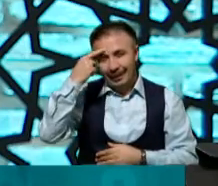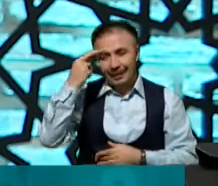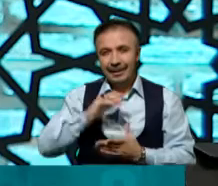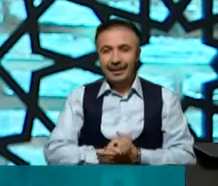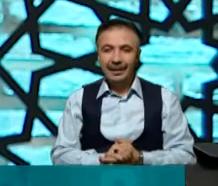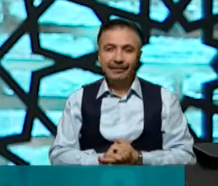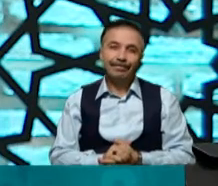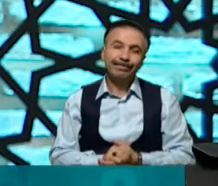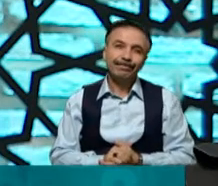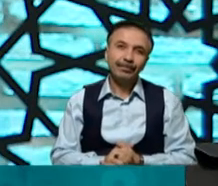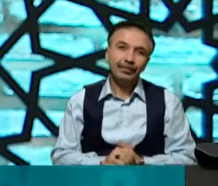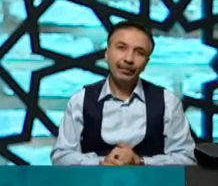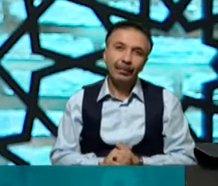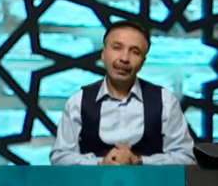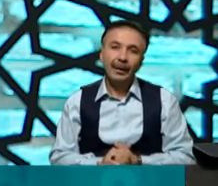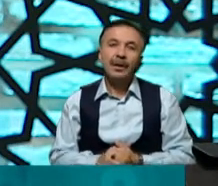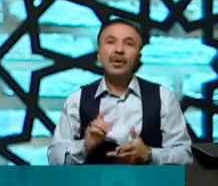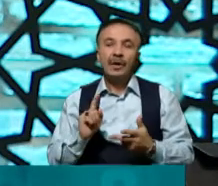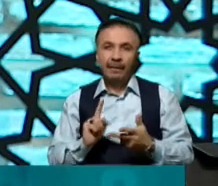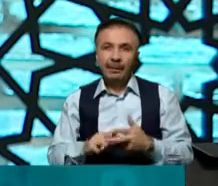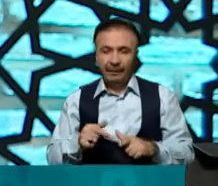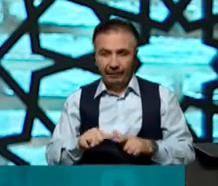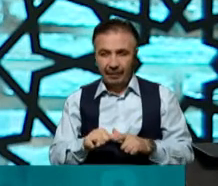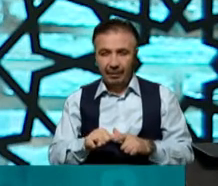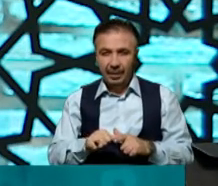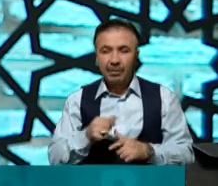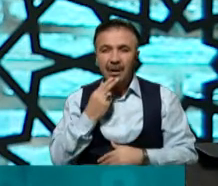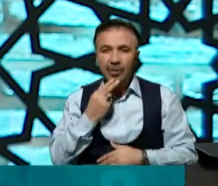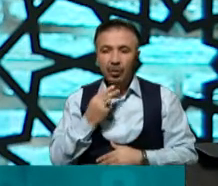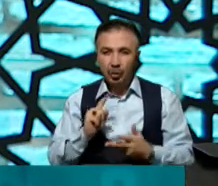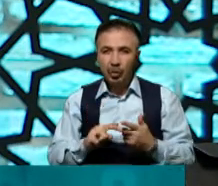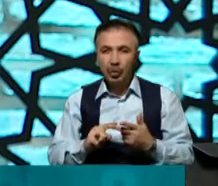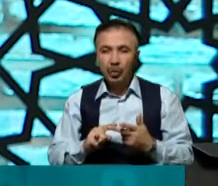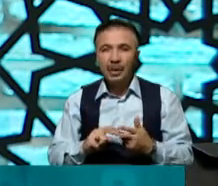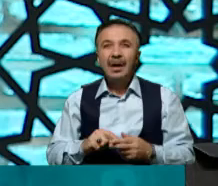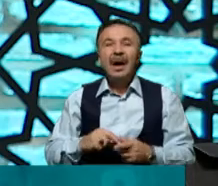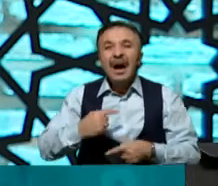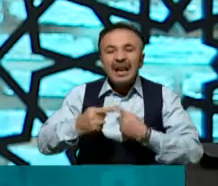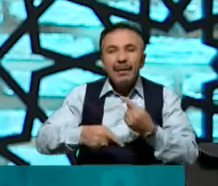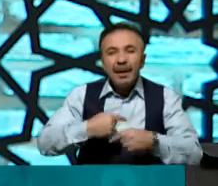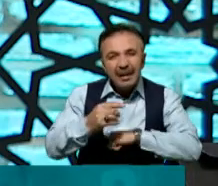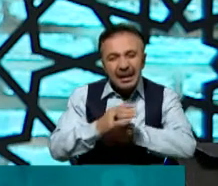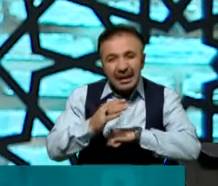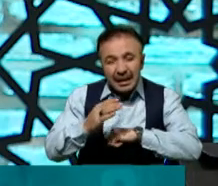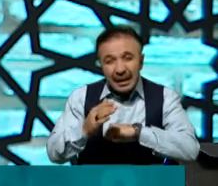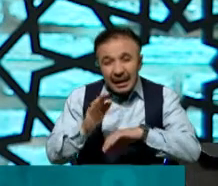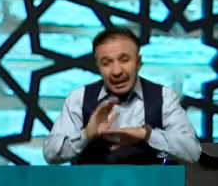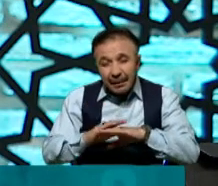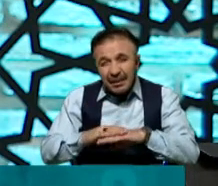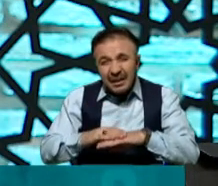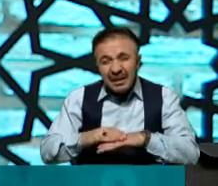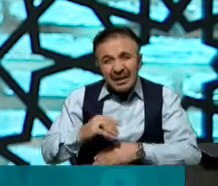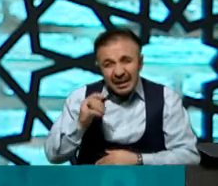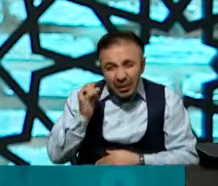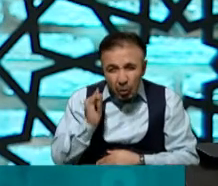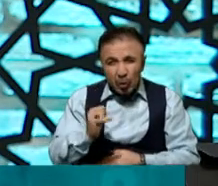kaydederiz. Fatma Hanım'ın üçüncü ve son sorusu da şöyle hocam. Akrabalarımızdan, yaptıkları davranışlardan, bize karşı tutumlarından dolayı